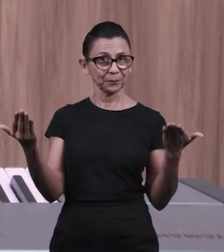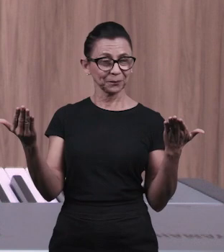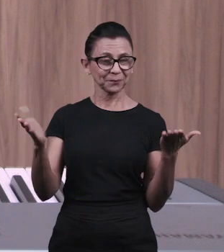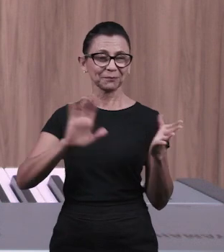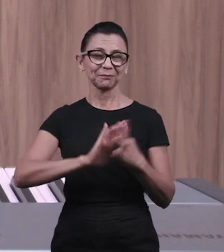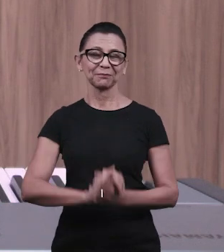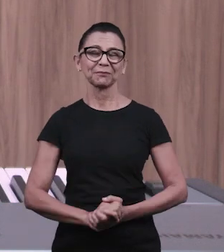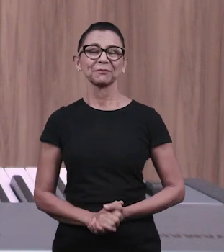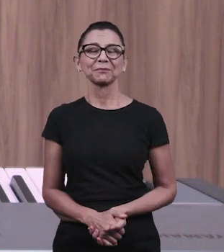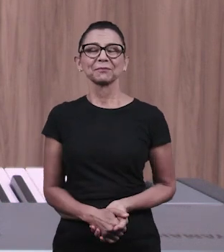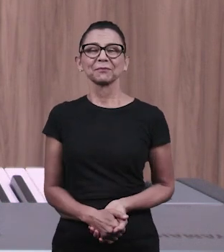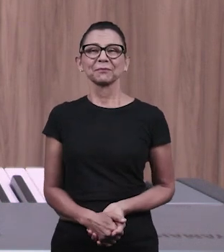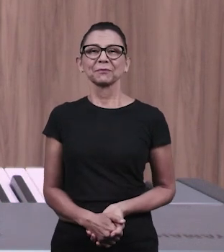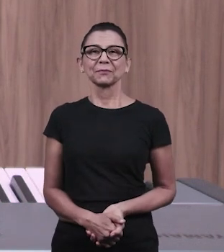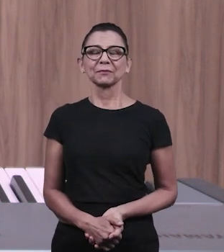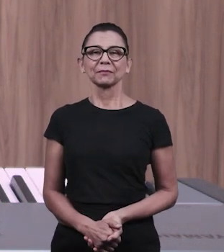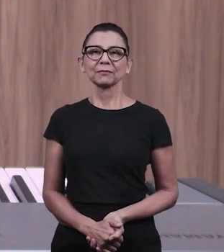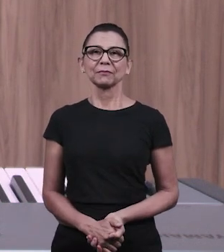понять.